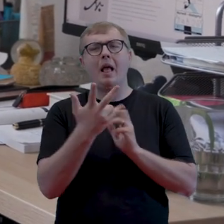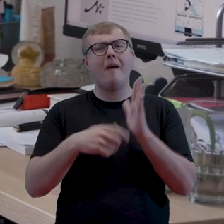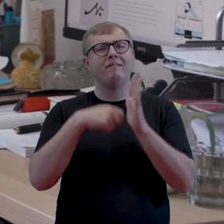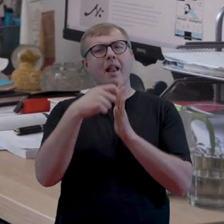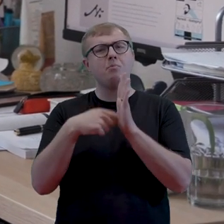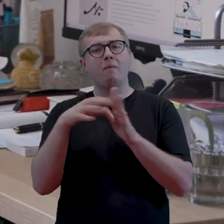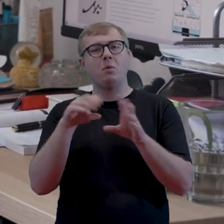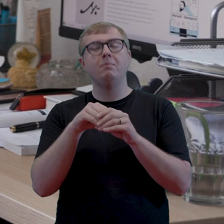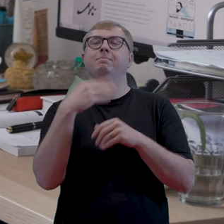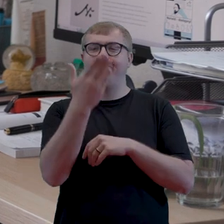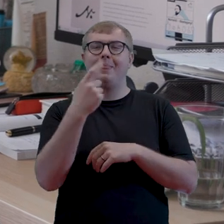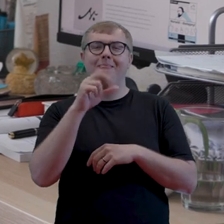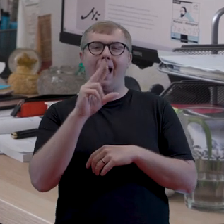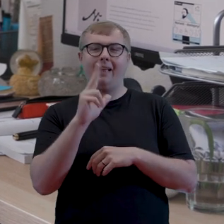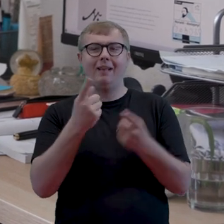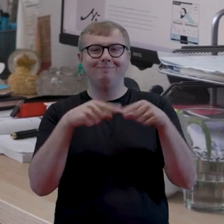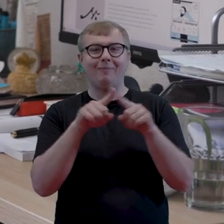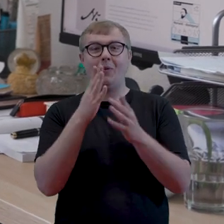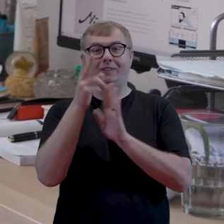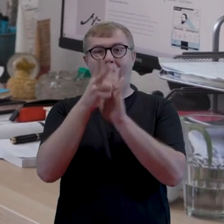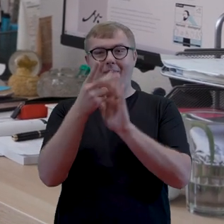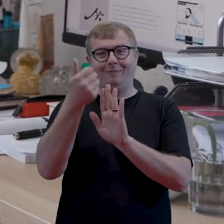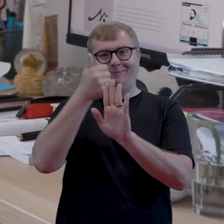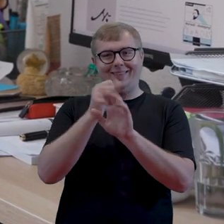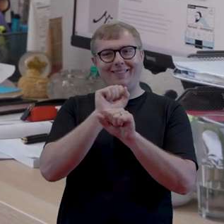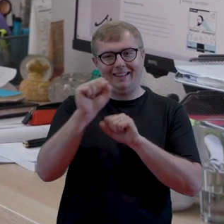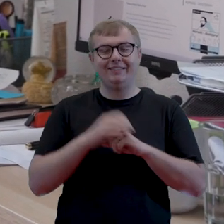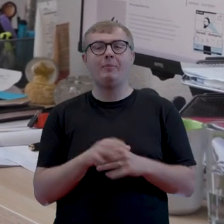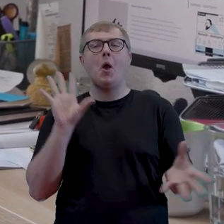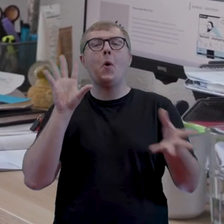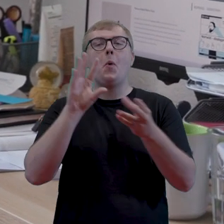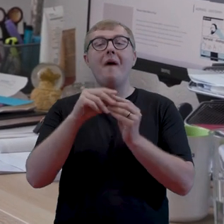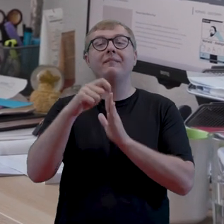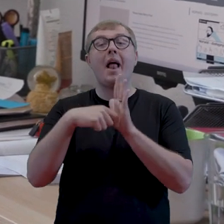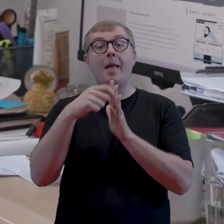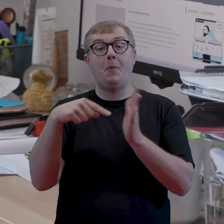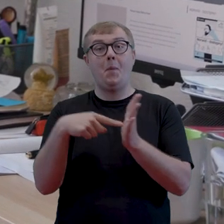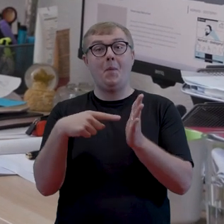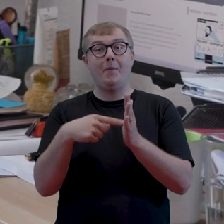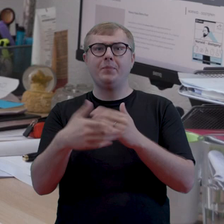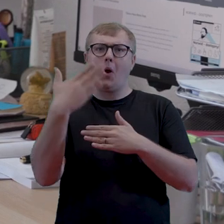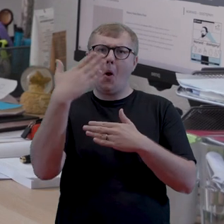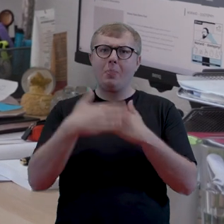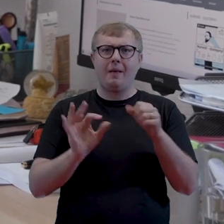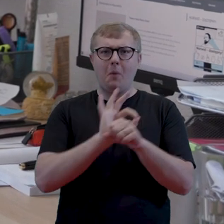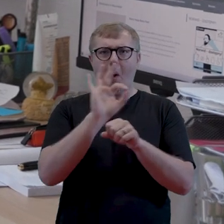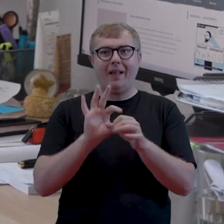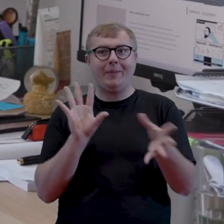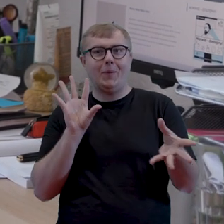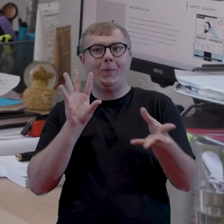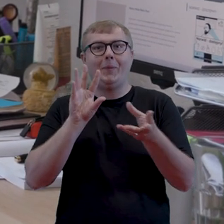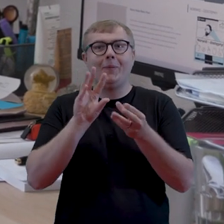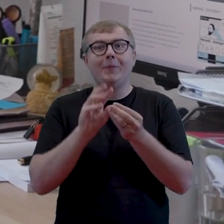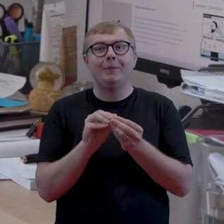kilka filmów, które zrealizował Darek, który stoi za kamerą. A ten podsumowujący film na koniec